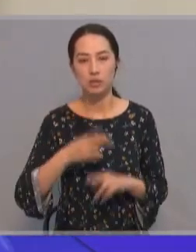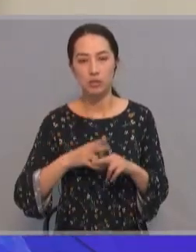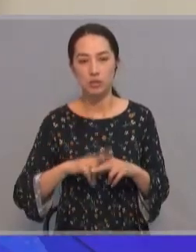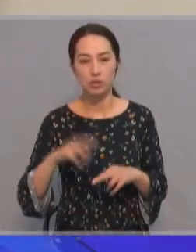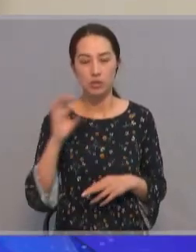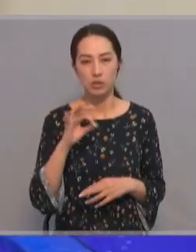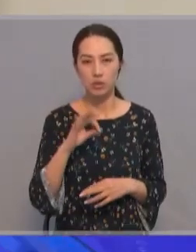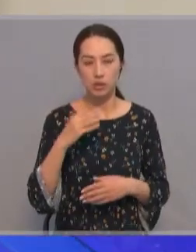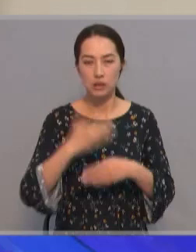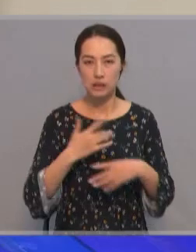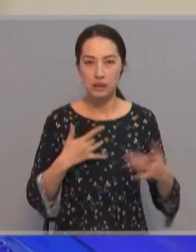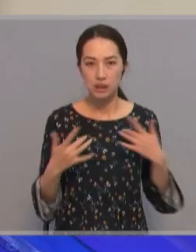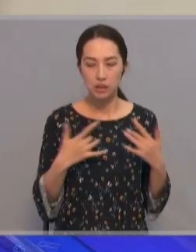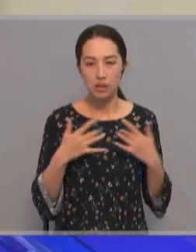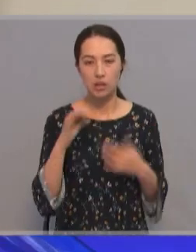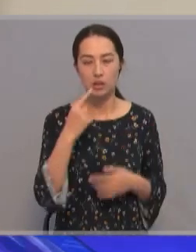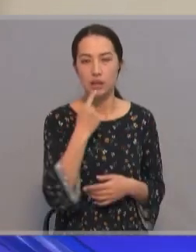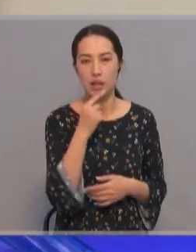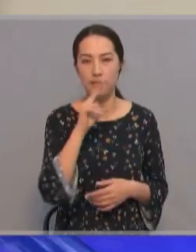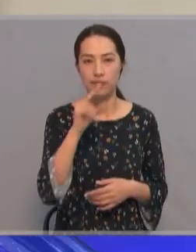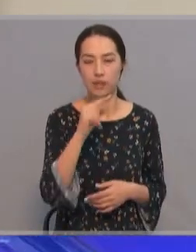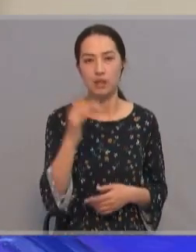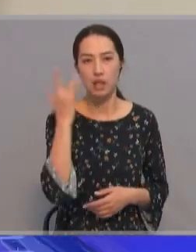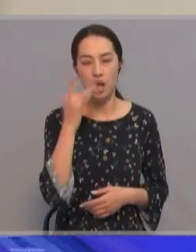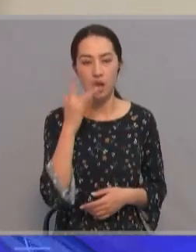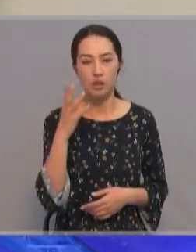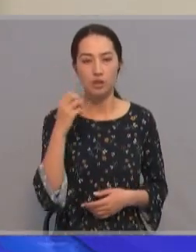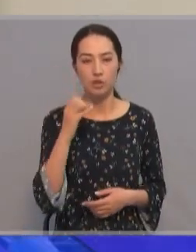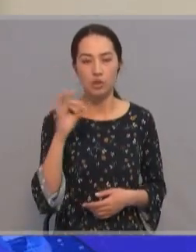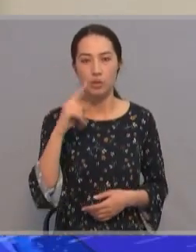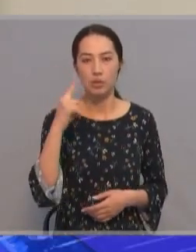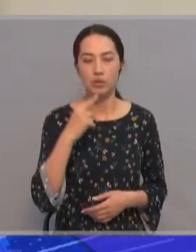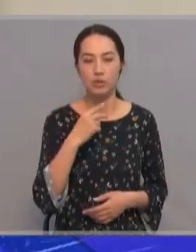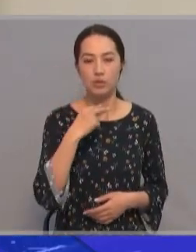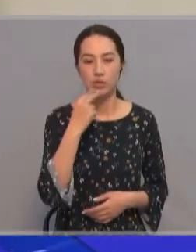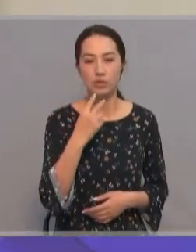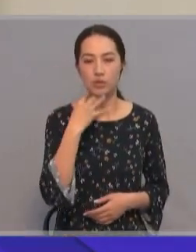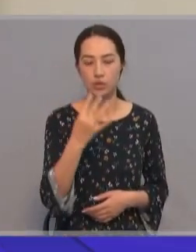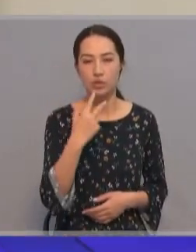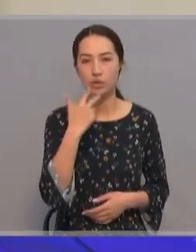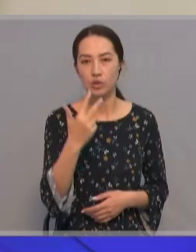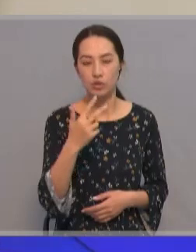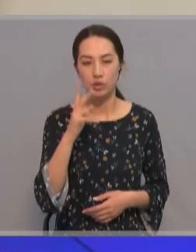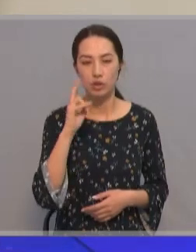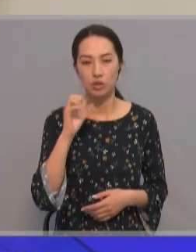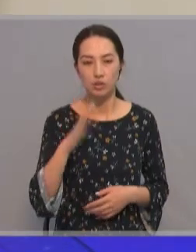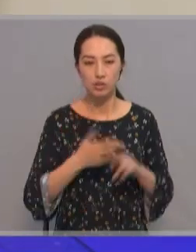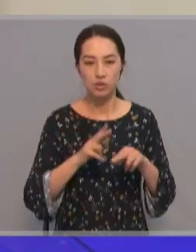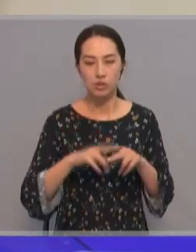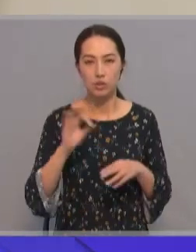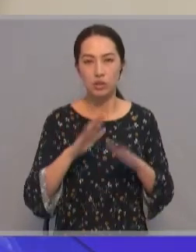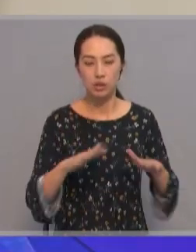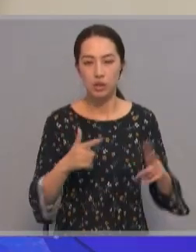постановки сказок на английском языке среди учащихся вторых-четвертых классов. Детки готовят